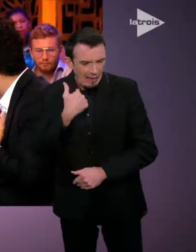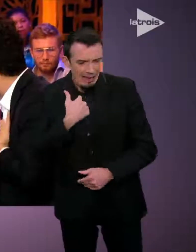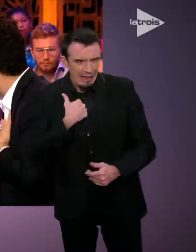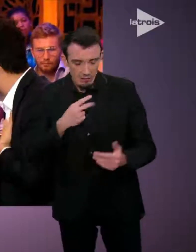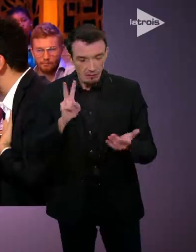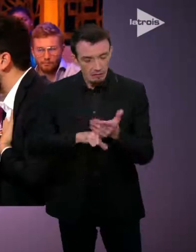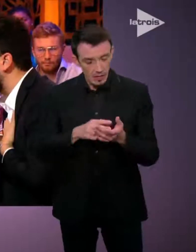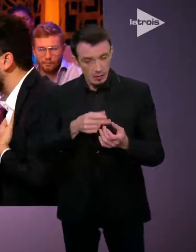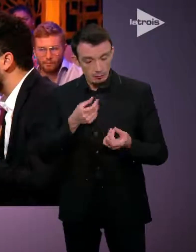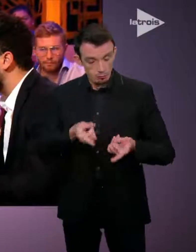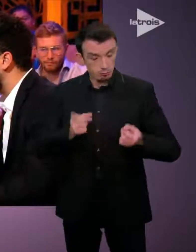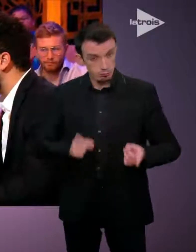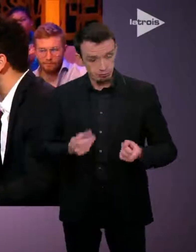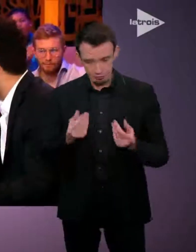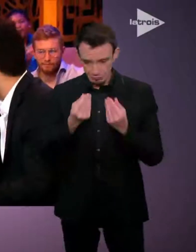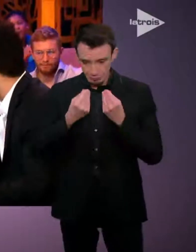à côté de toi. Bravo, vraiment.